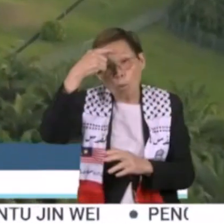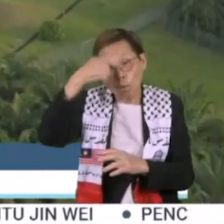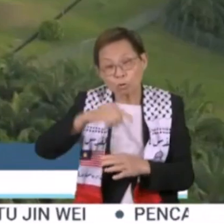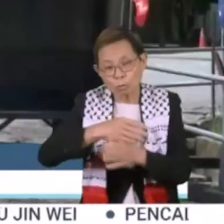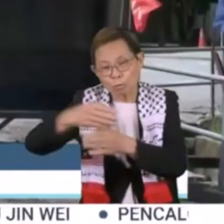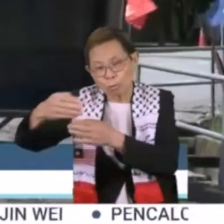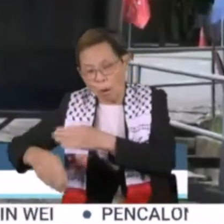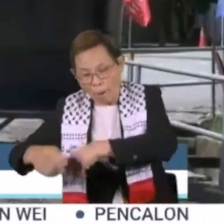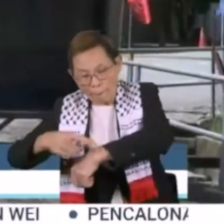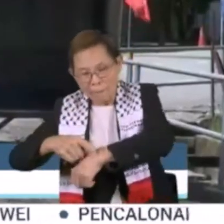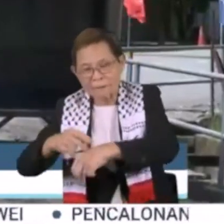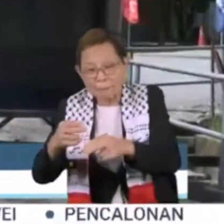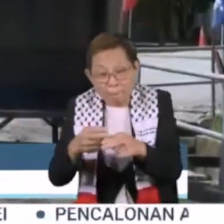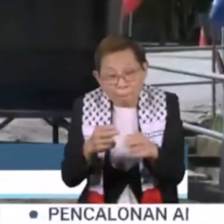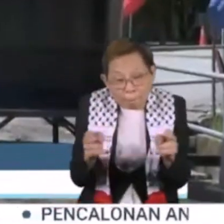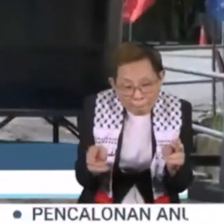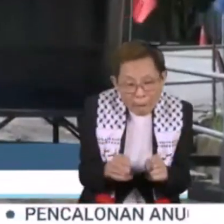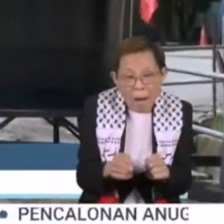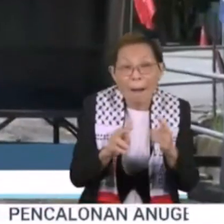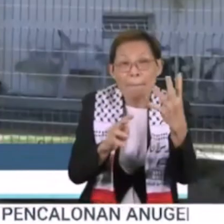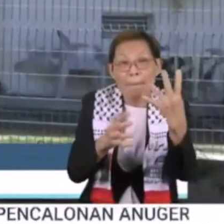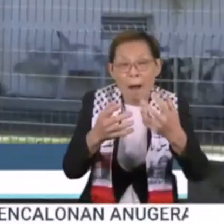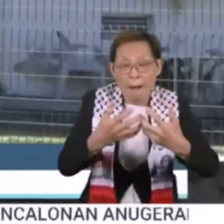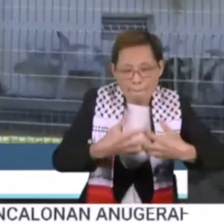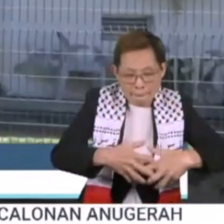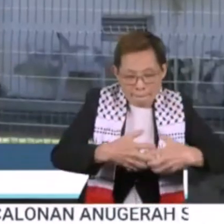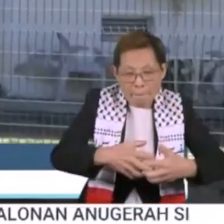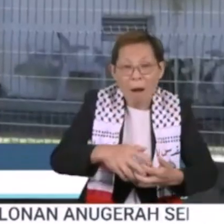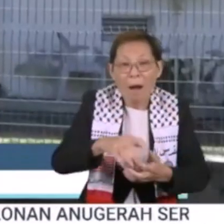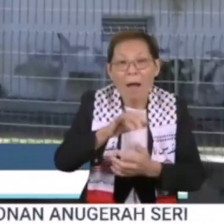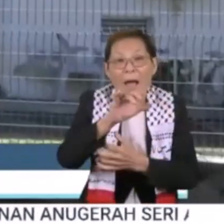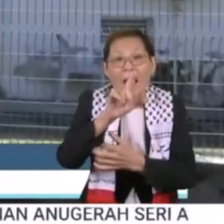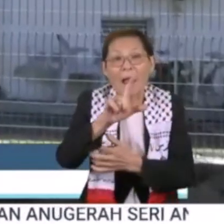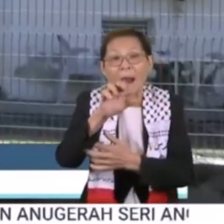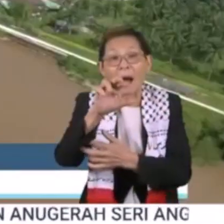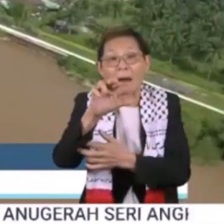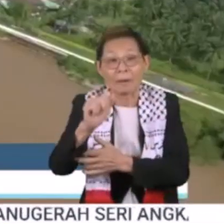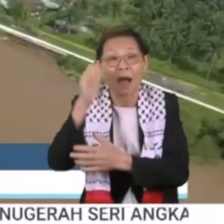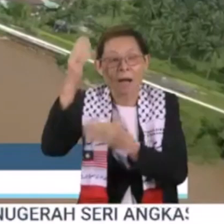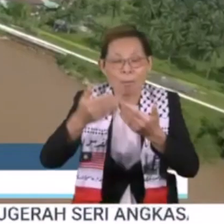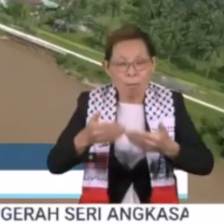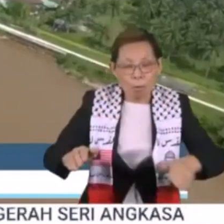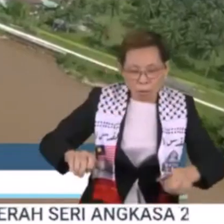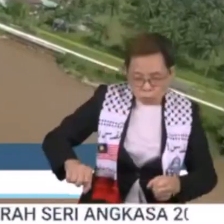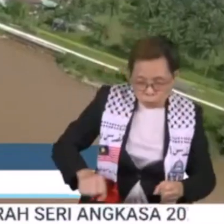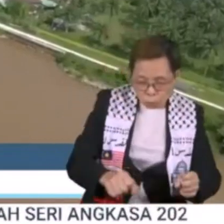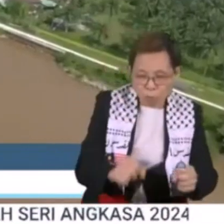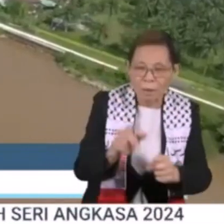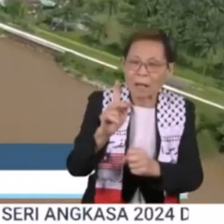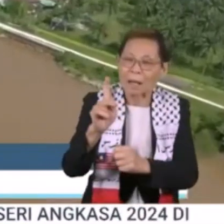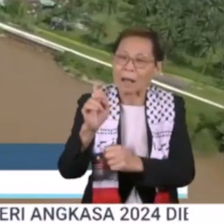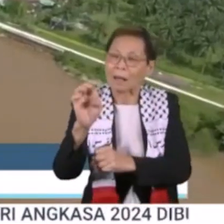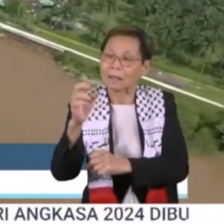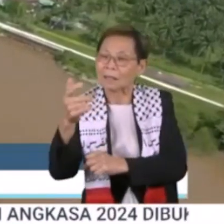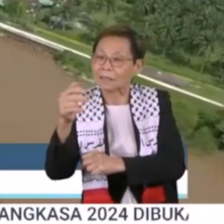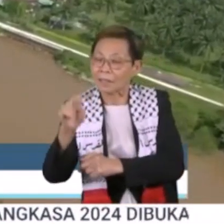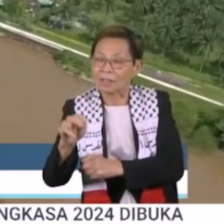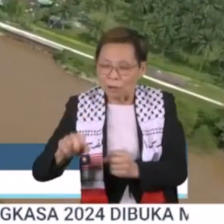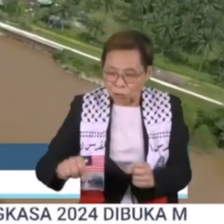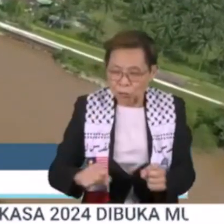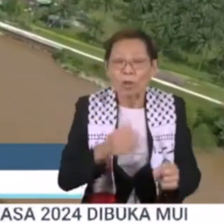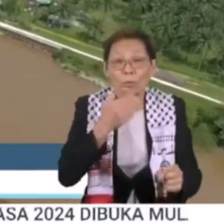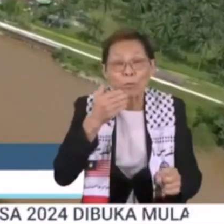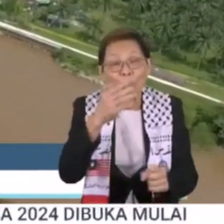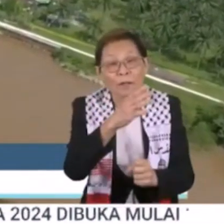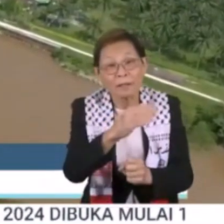Untuk penyelesaian jangka pendek, 4 loji rawatan air LRA akan dibuka di Sungai Kerian, Sungai Perai, Sungai Muda